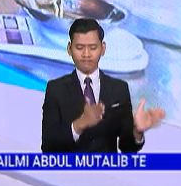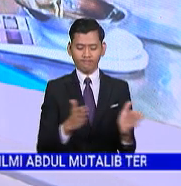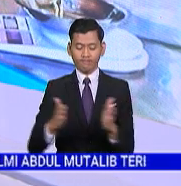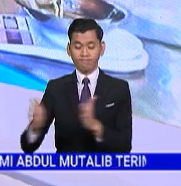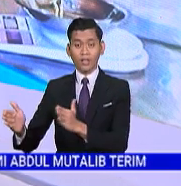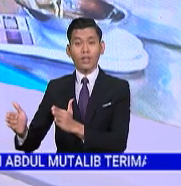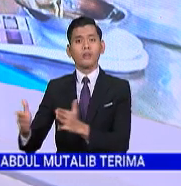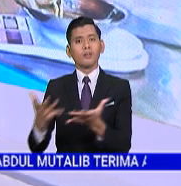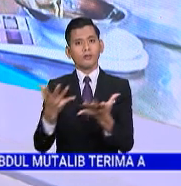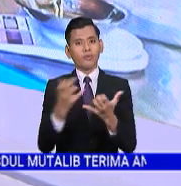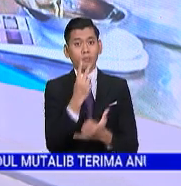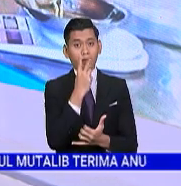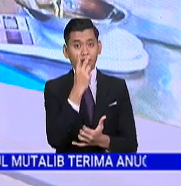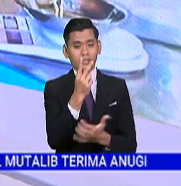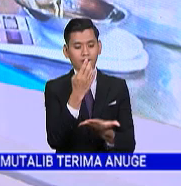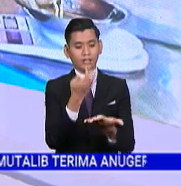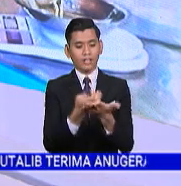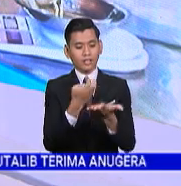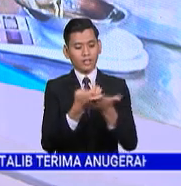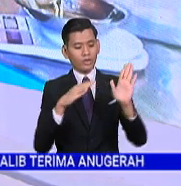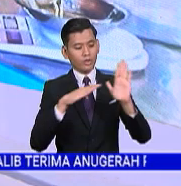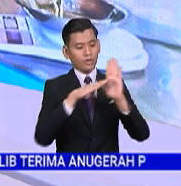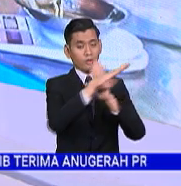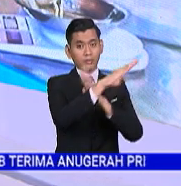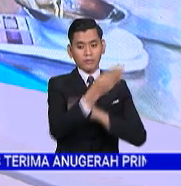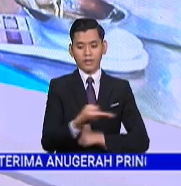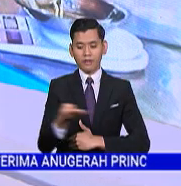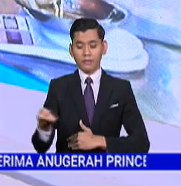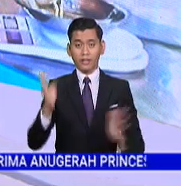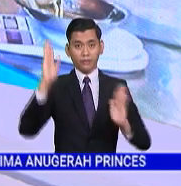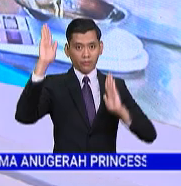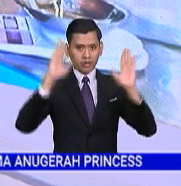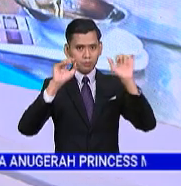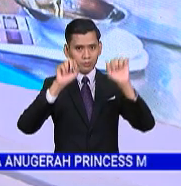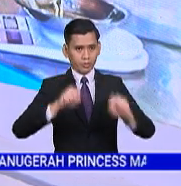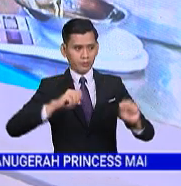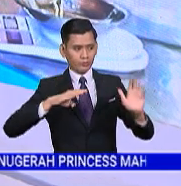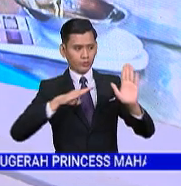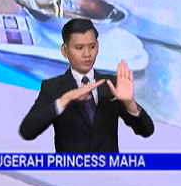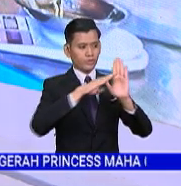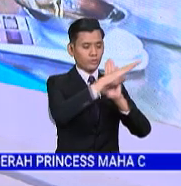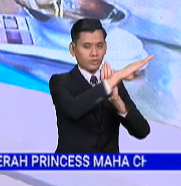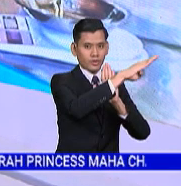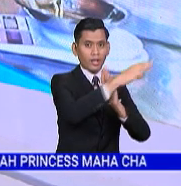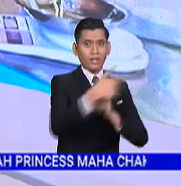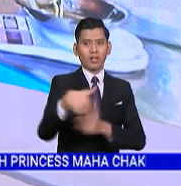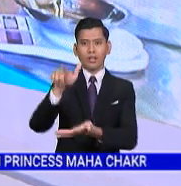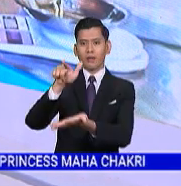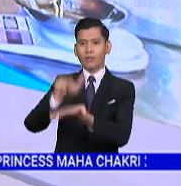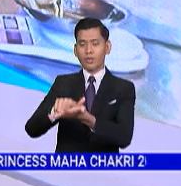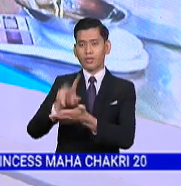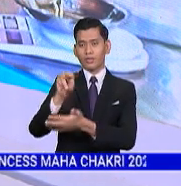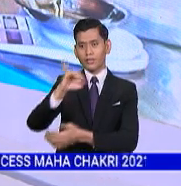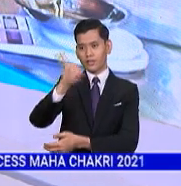strategi dalam memartabatkan produk tempatan. Ikuti laporan disediakan wartawan Muhammad Najib.